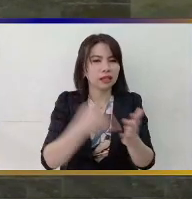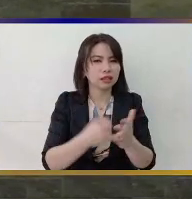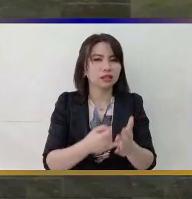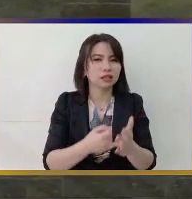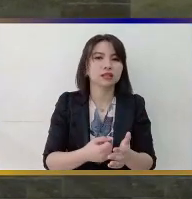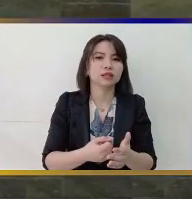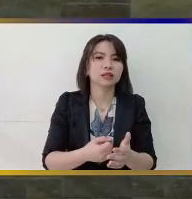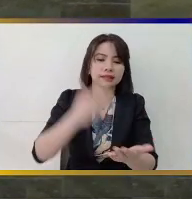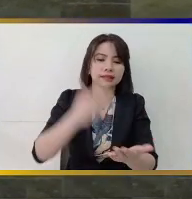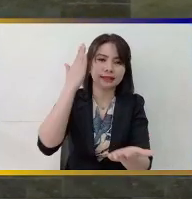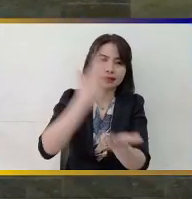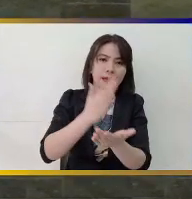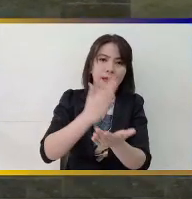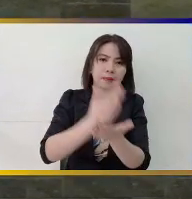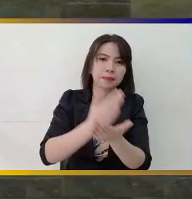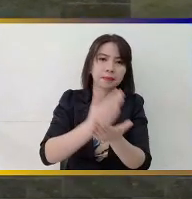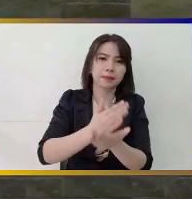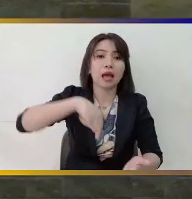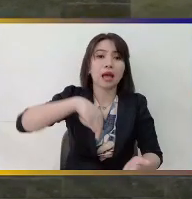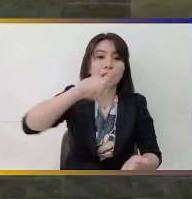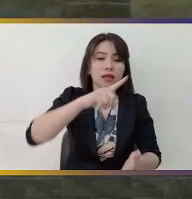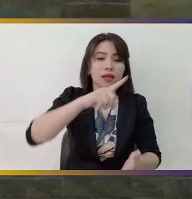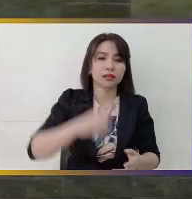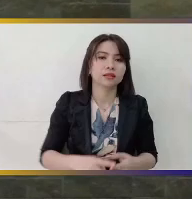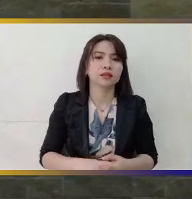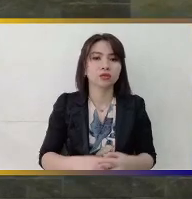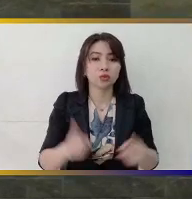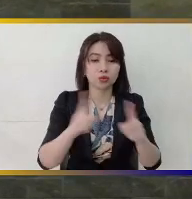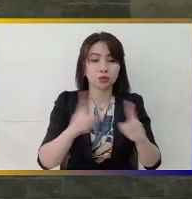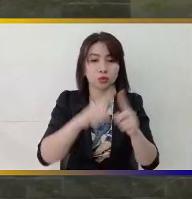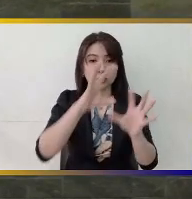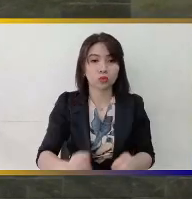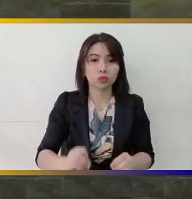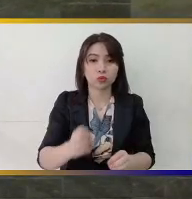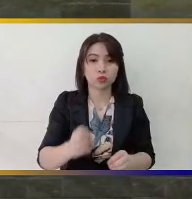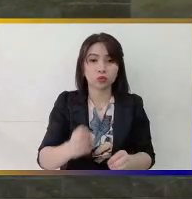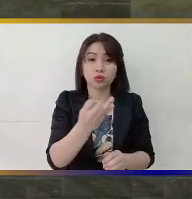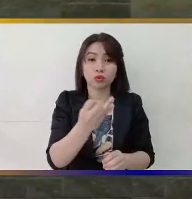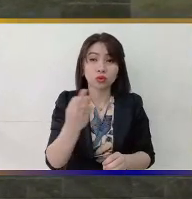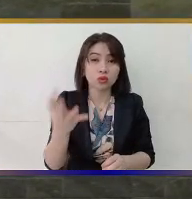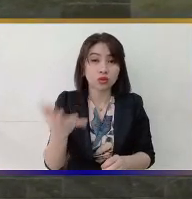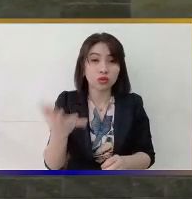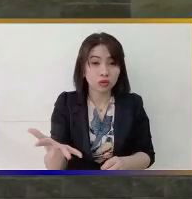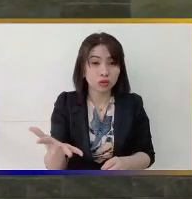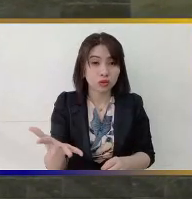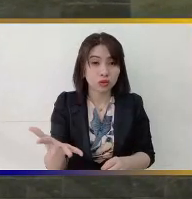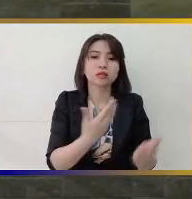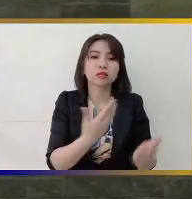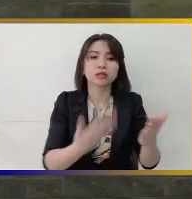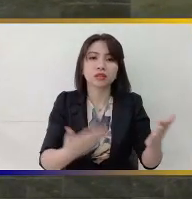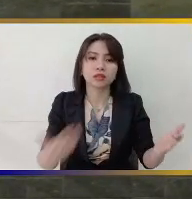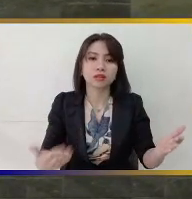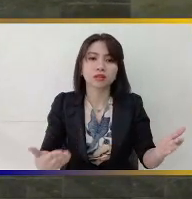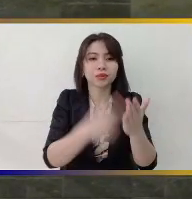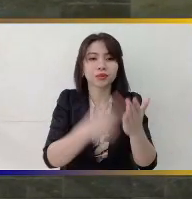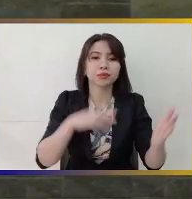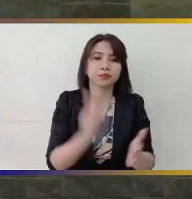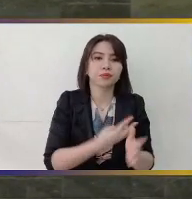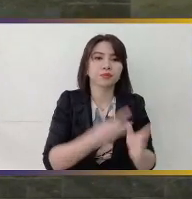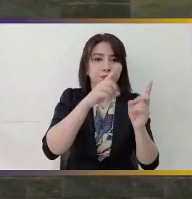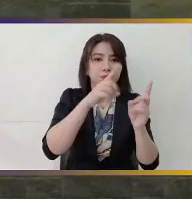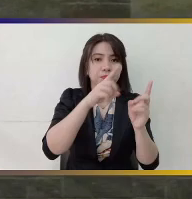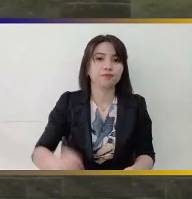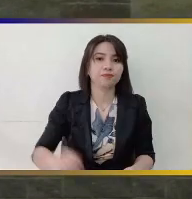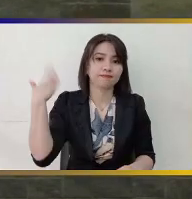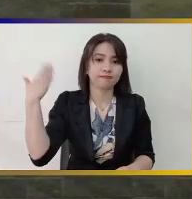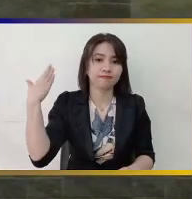Dinidisable na. Kinukuha niya na yung abilidad natin para para magawa natin yung dati nating ginagawa. You understand what I'm talking